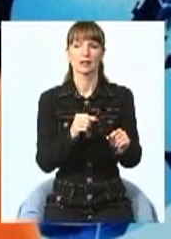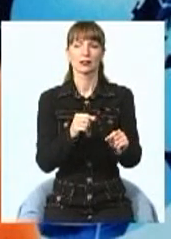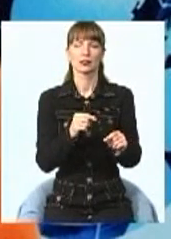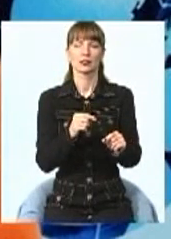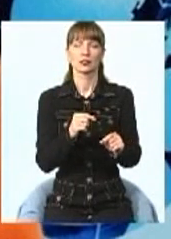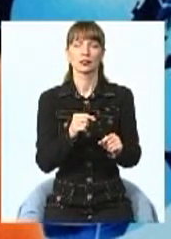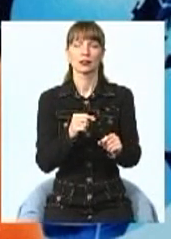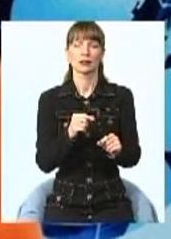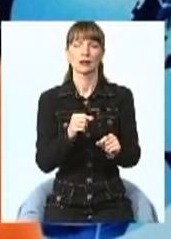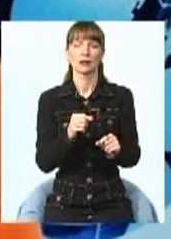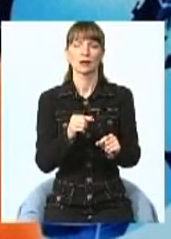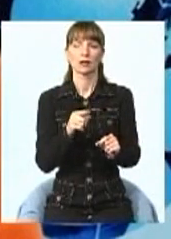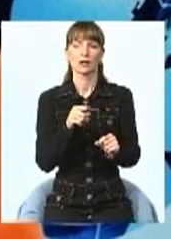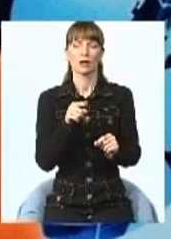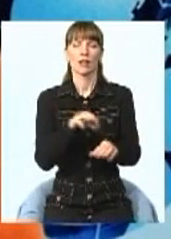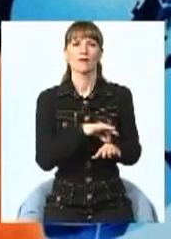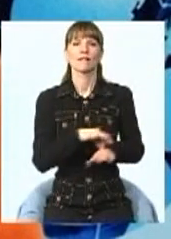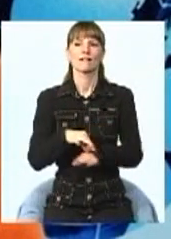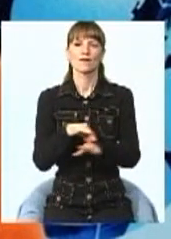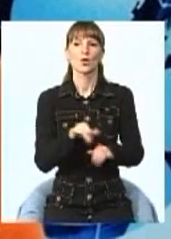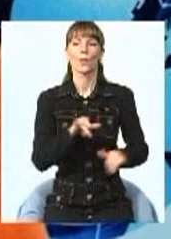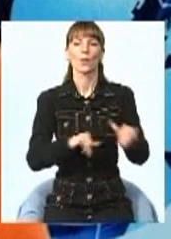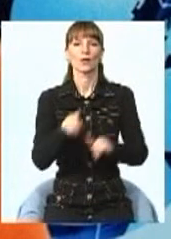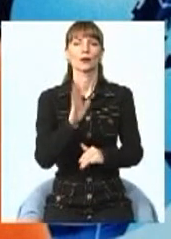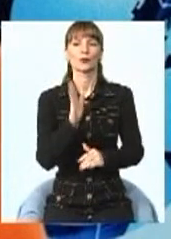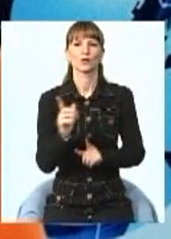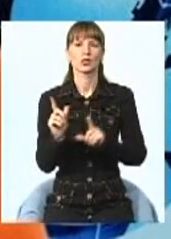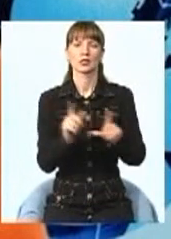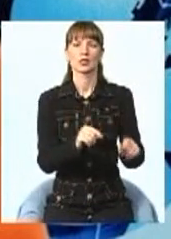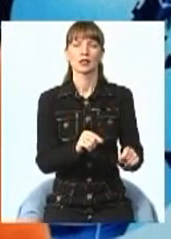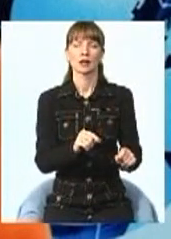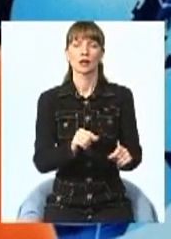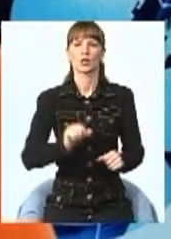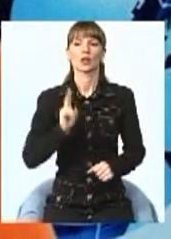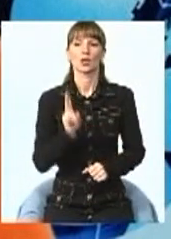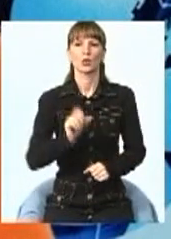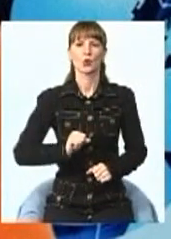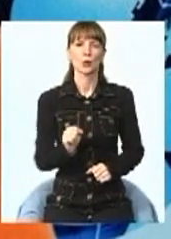тебя водит, куда ты хочешь ехать. Друзьям,